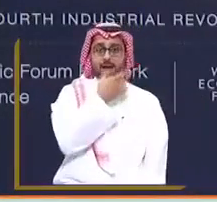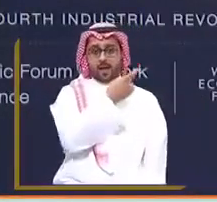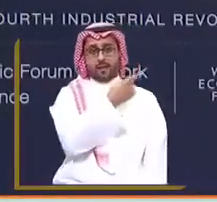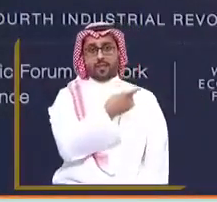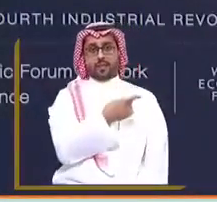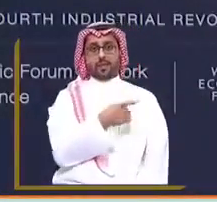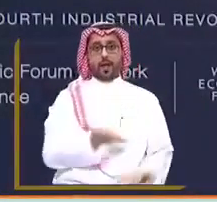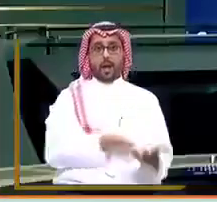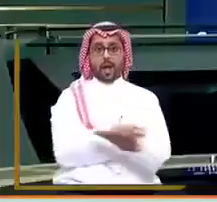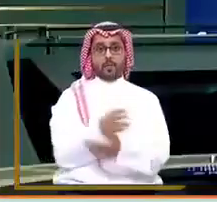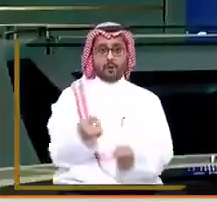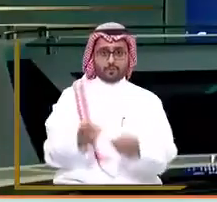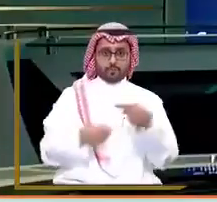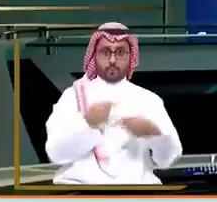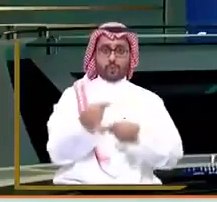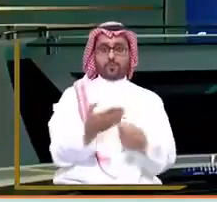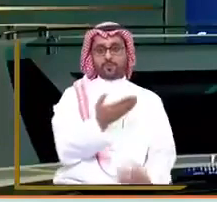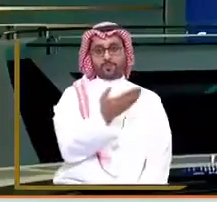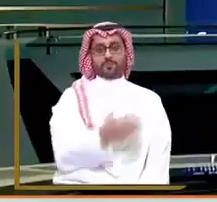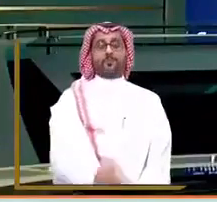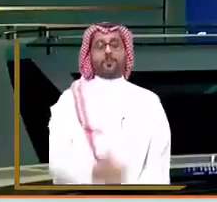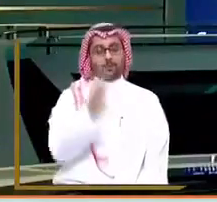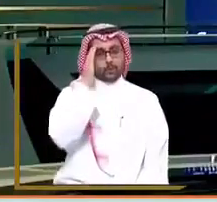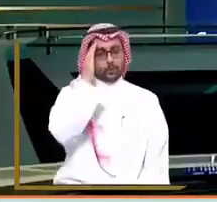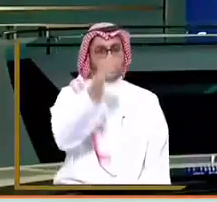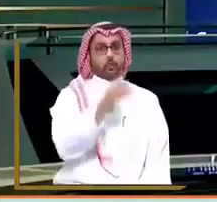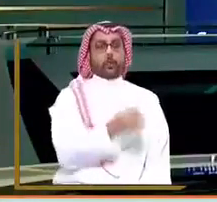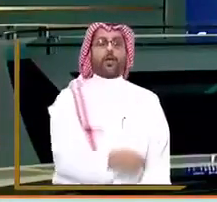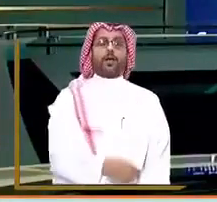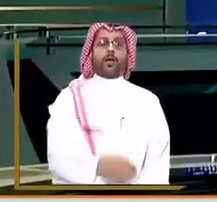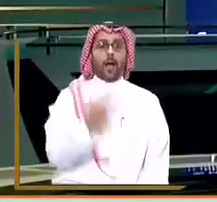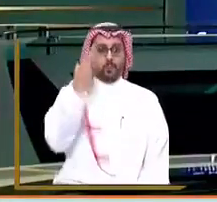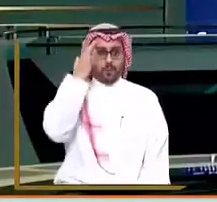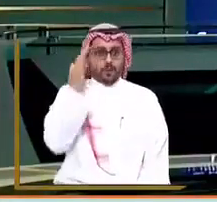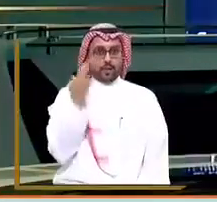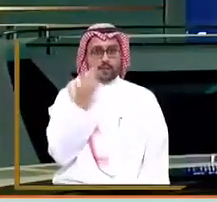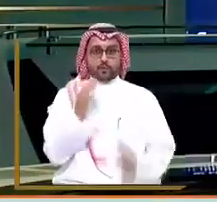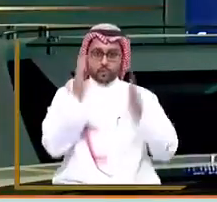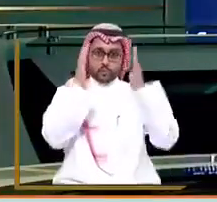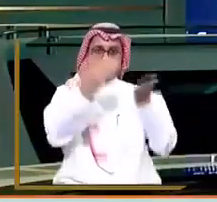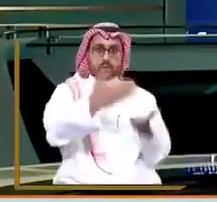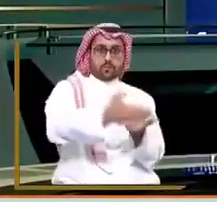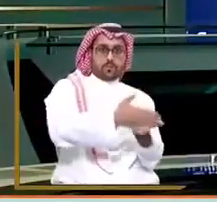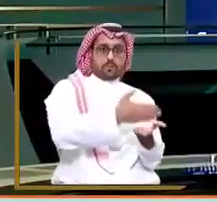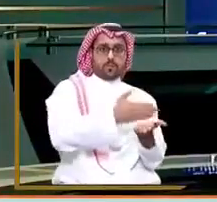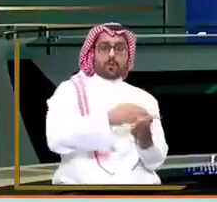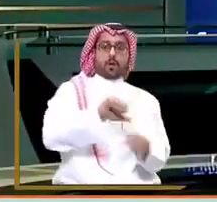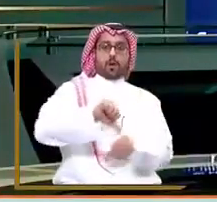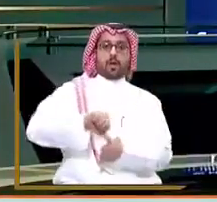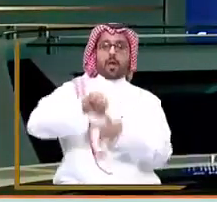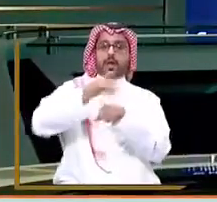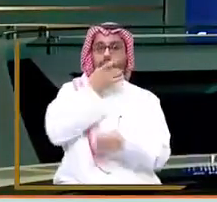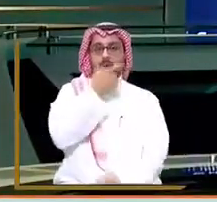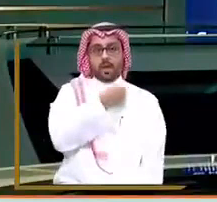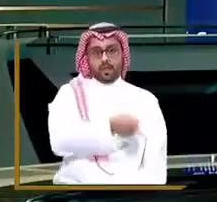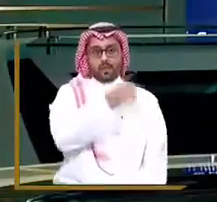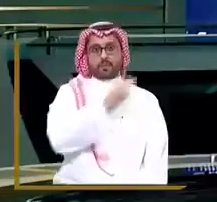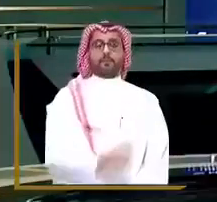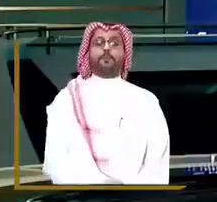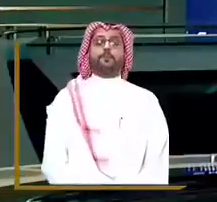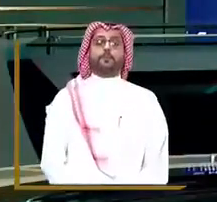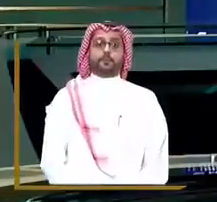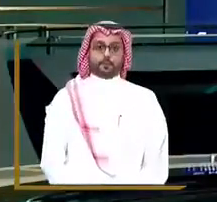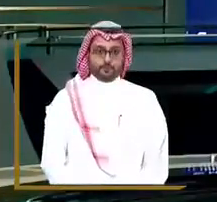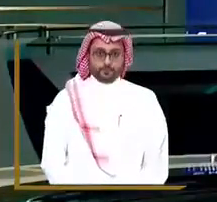الأخبار لاستكمال ما تبقى من النشرة. نعم، إذا شكرا لك زميل عبد العزيز الموينع من مقر انعقاد المنتدى السعودي